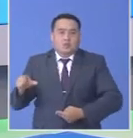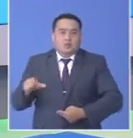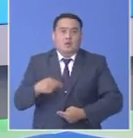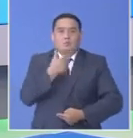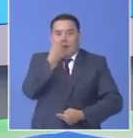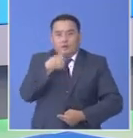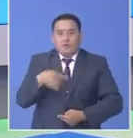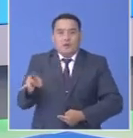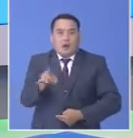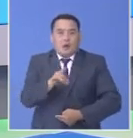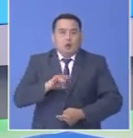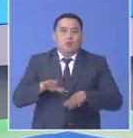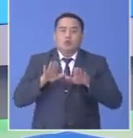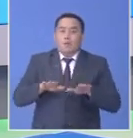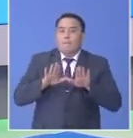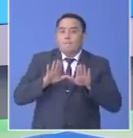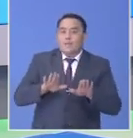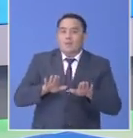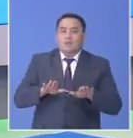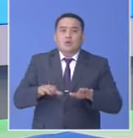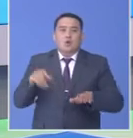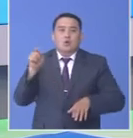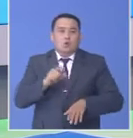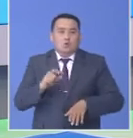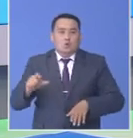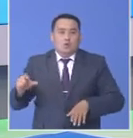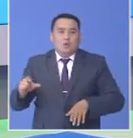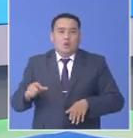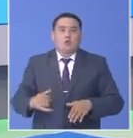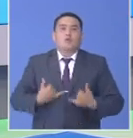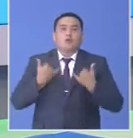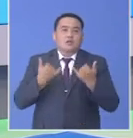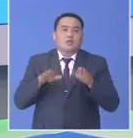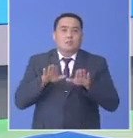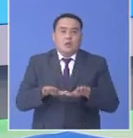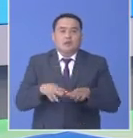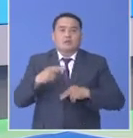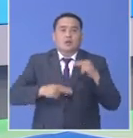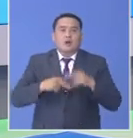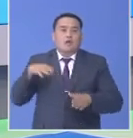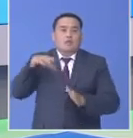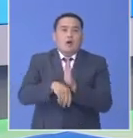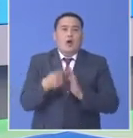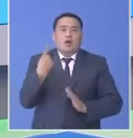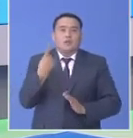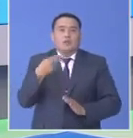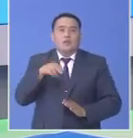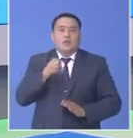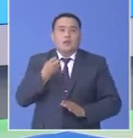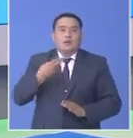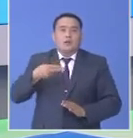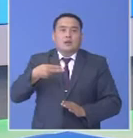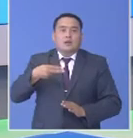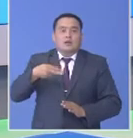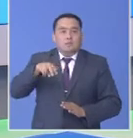района. Чтобы она стала не только местом посещения прихожан, но и местной достопримечательностью, в ее строительство вложено более 1